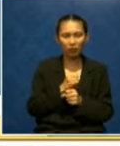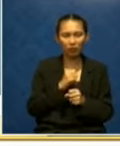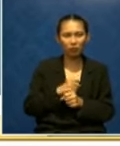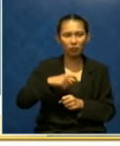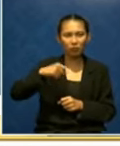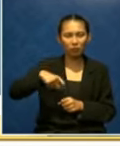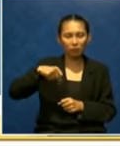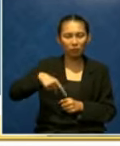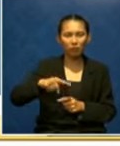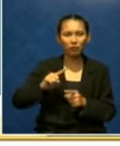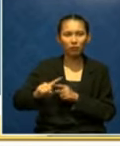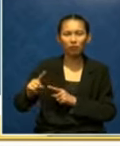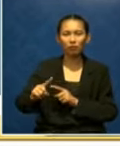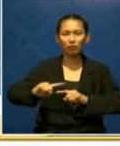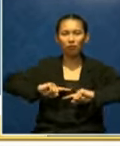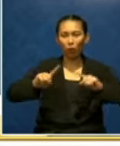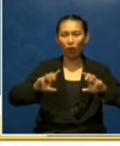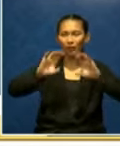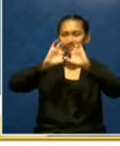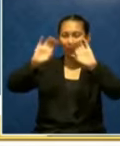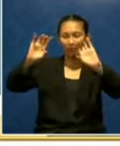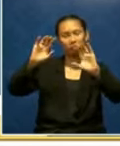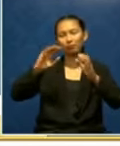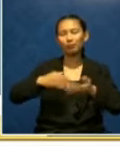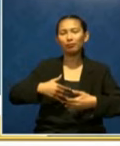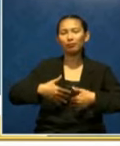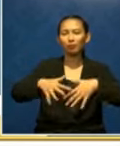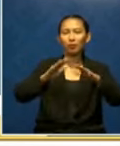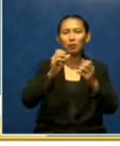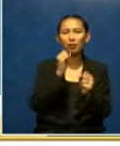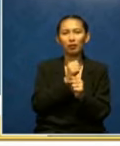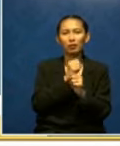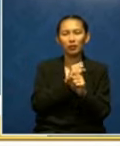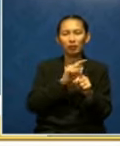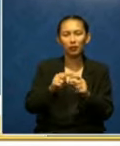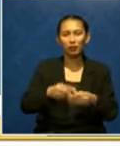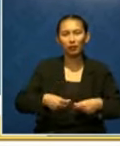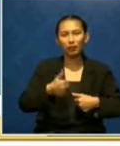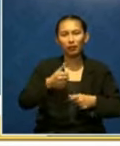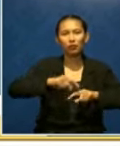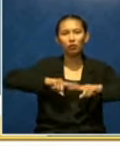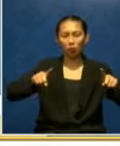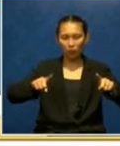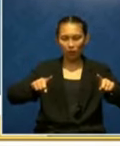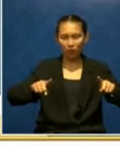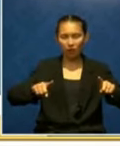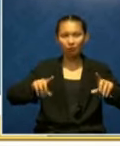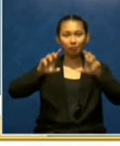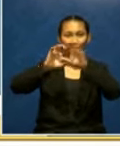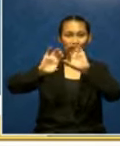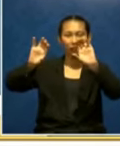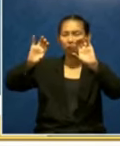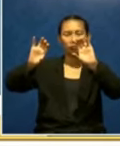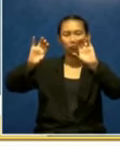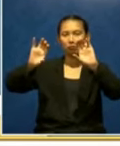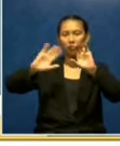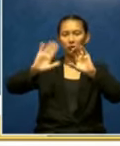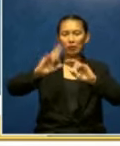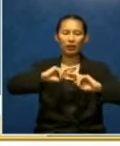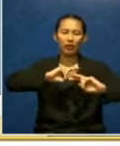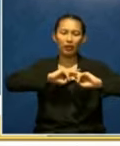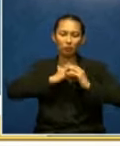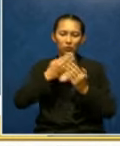ชัยบุรีแต่แทนที่รัฐจะอนุญาตให้ประชาชนได้ทำกินในที่ดินนั้นกลับกลายเป็นว่ารัฐปล่อยให้เอกชน